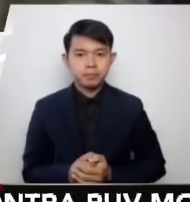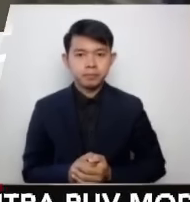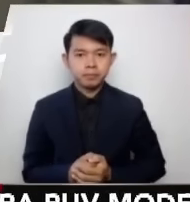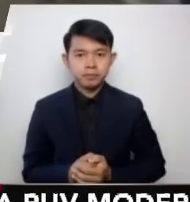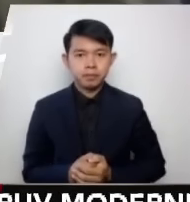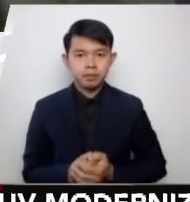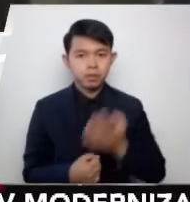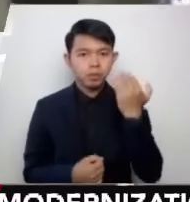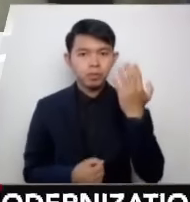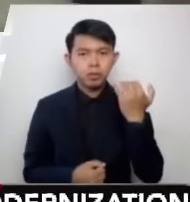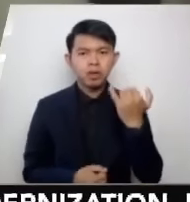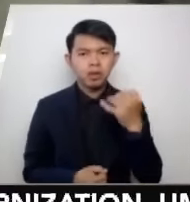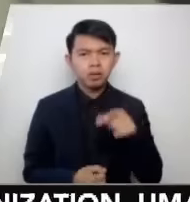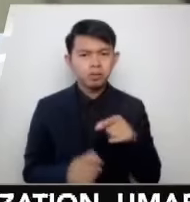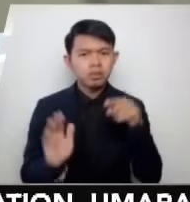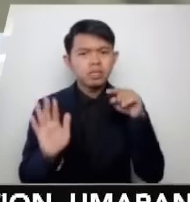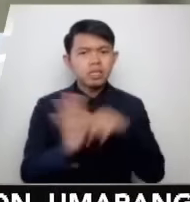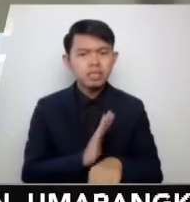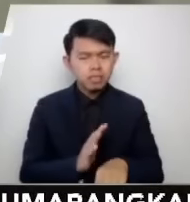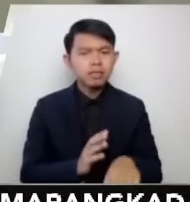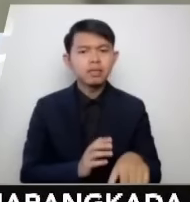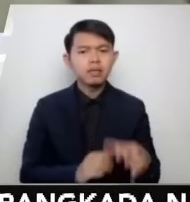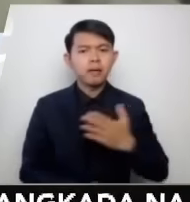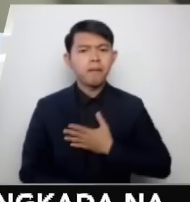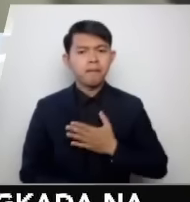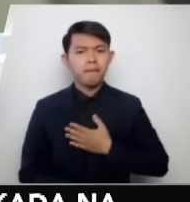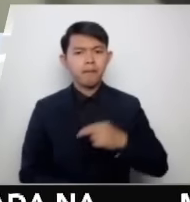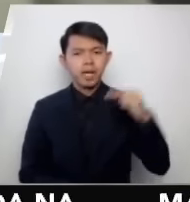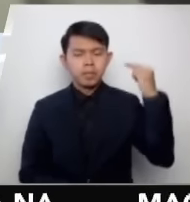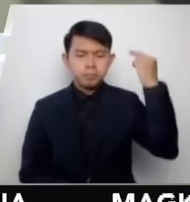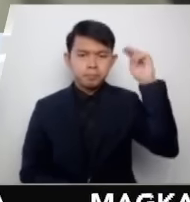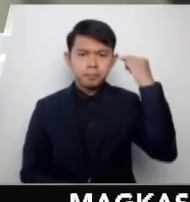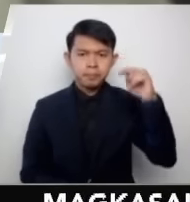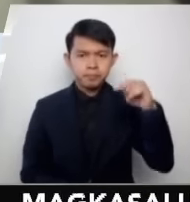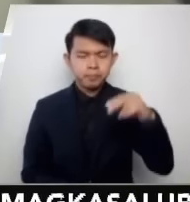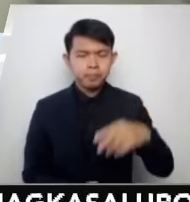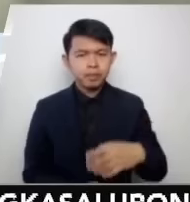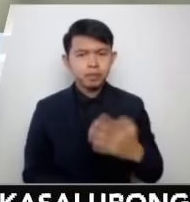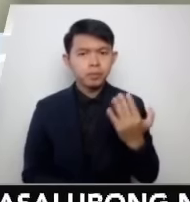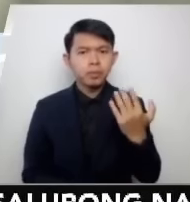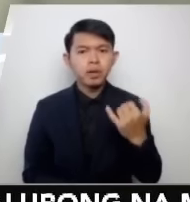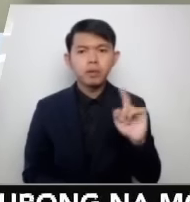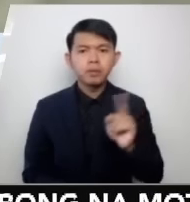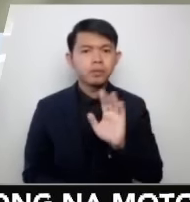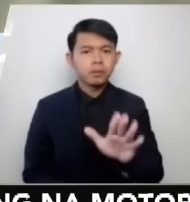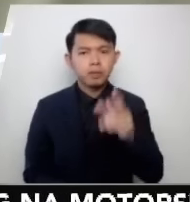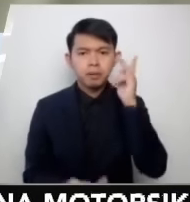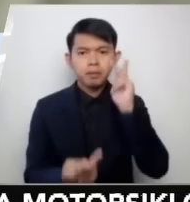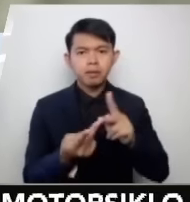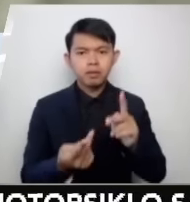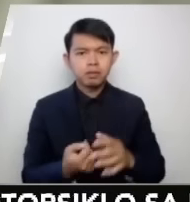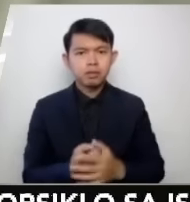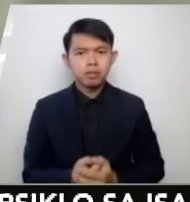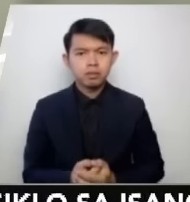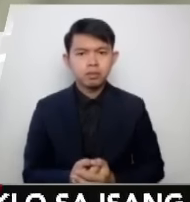Kitang-kita ko dalawa, bakit mo pinatay yung pamangkin ko? Ano bang dahilan? Patunayan niya lang muna, sir, sa korte,